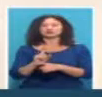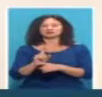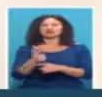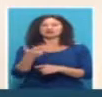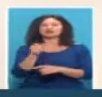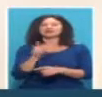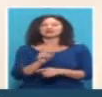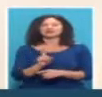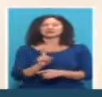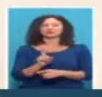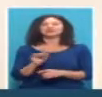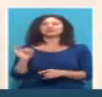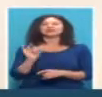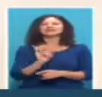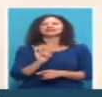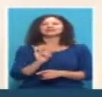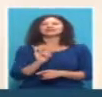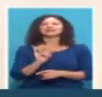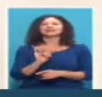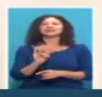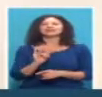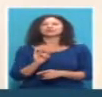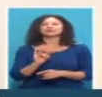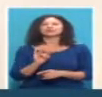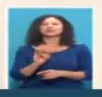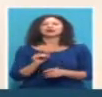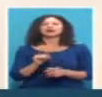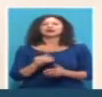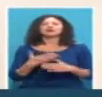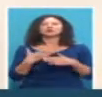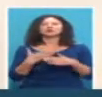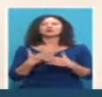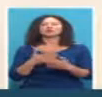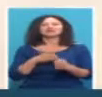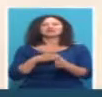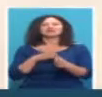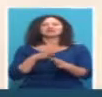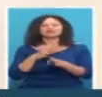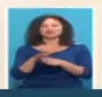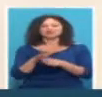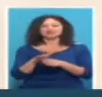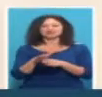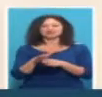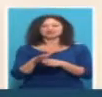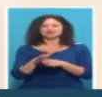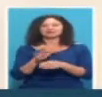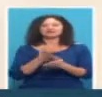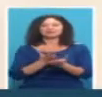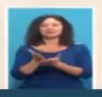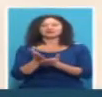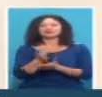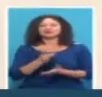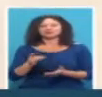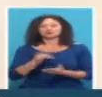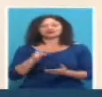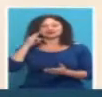газа и тем самым способствует реализации одного из приоритетных направлений закона Республики Казахстан об энергосбережении и